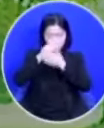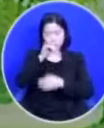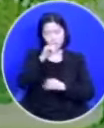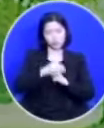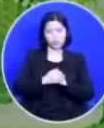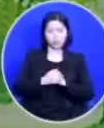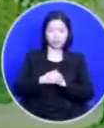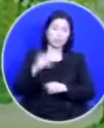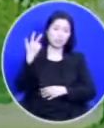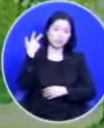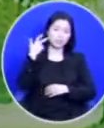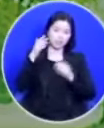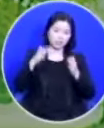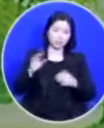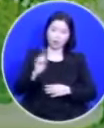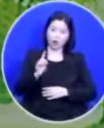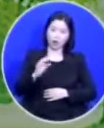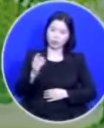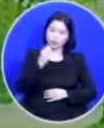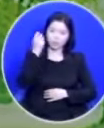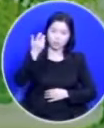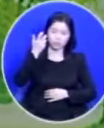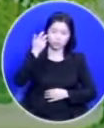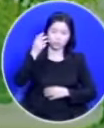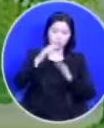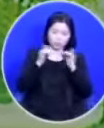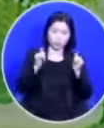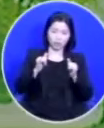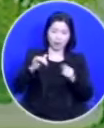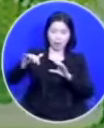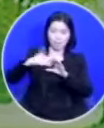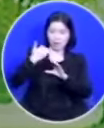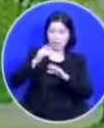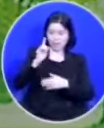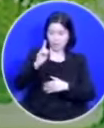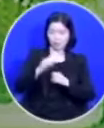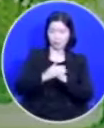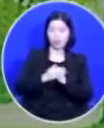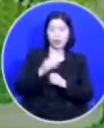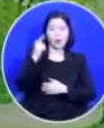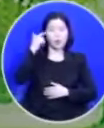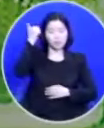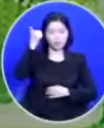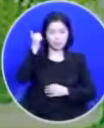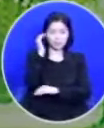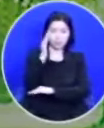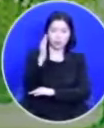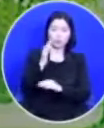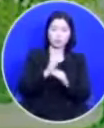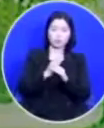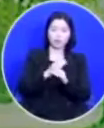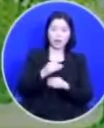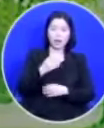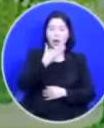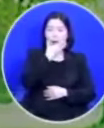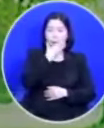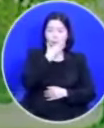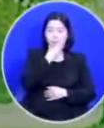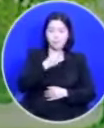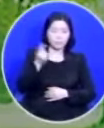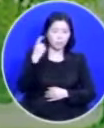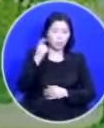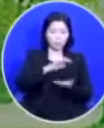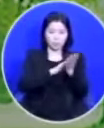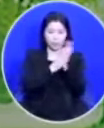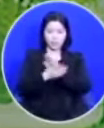지난 주간에 어느 성도가 저에게 메일을 보내 오셨습니다 목사님 설교 중에 복음으로 변화된 증인을